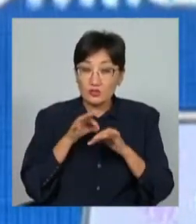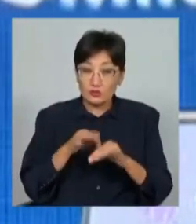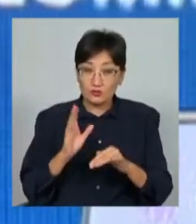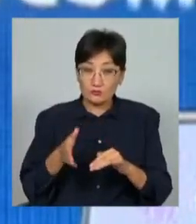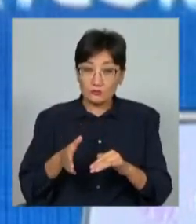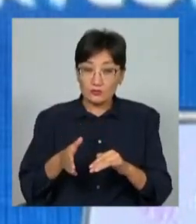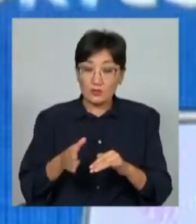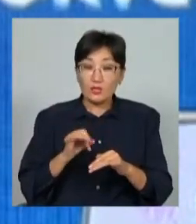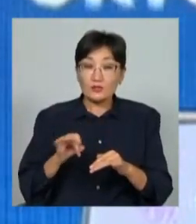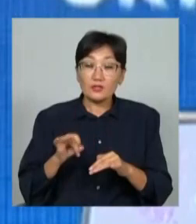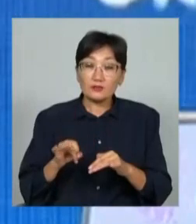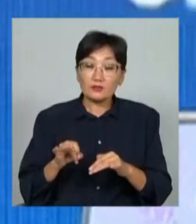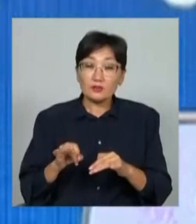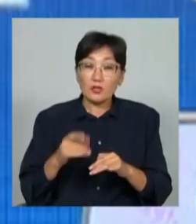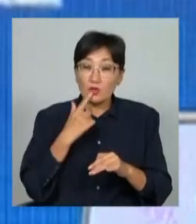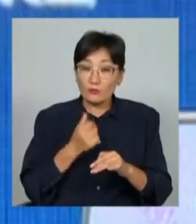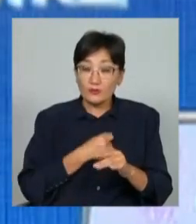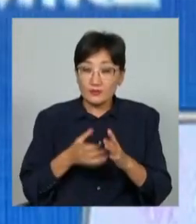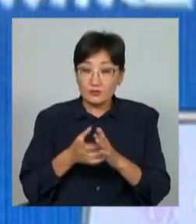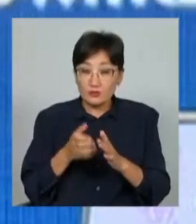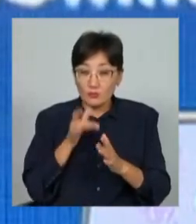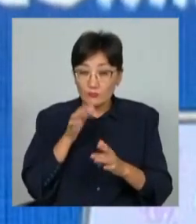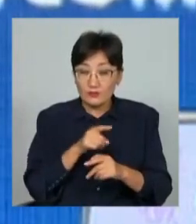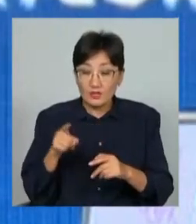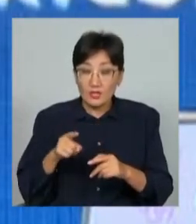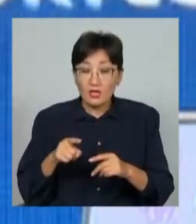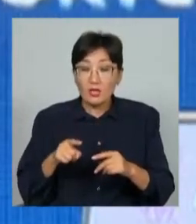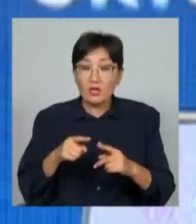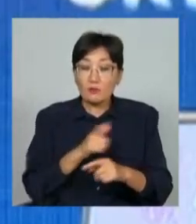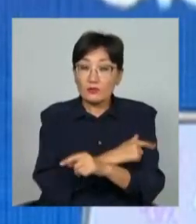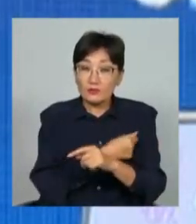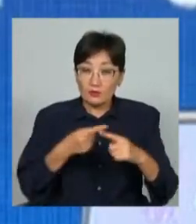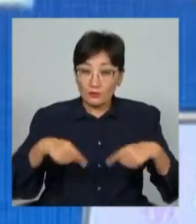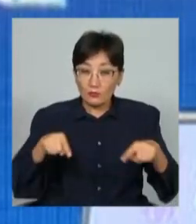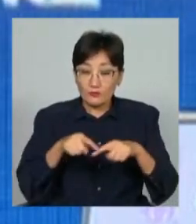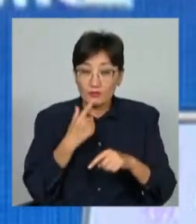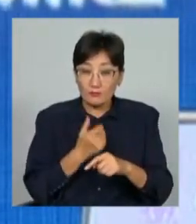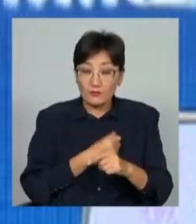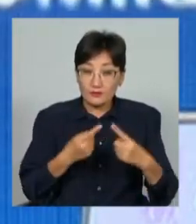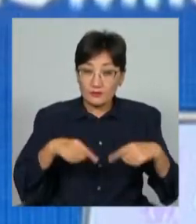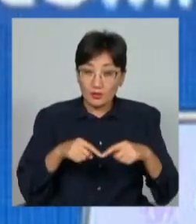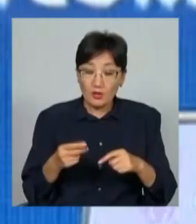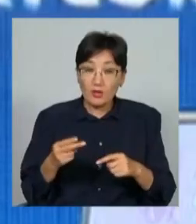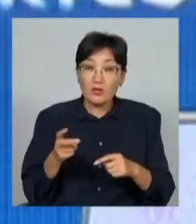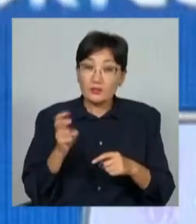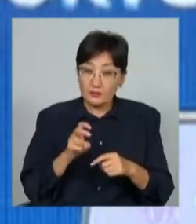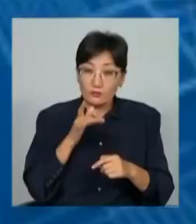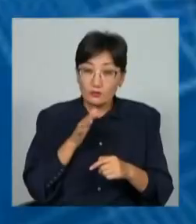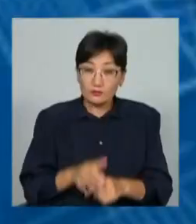жүргізілетін болады. Яғни әскерге шақыру кезінде жиын пункттерінде және олар әскери бөлімдерге келген кезде.